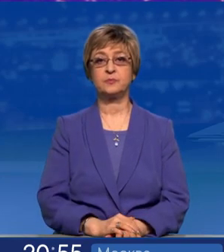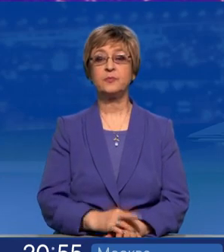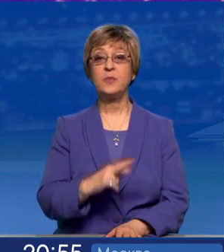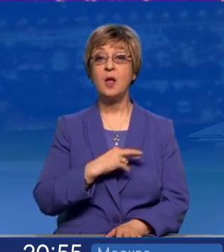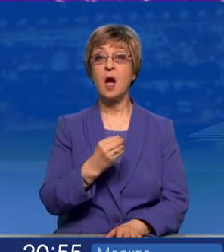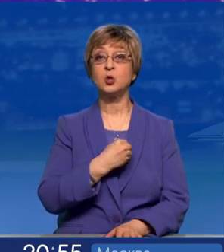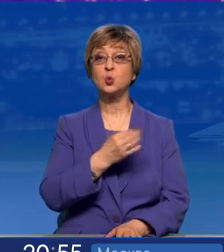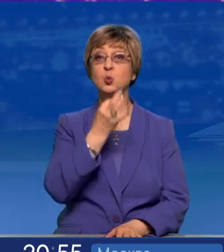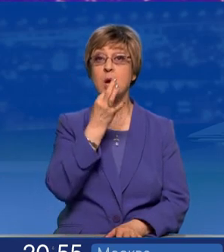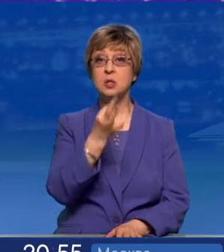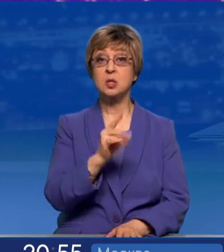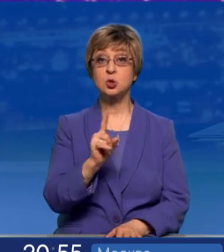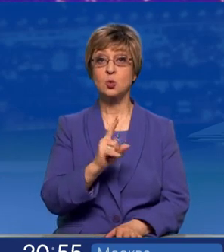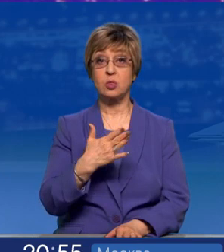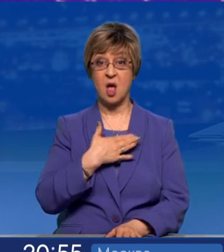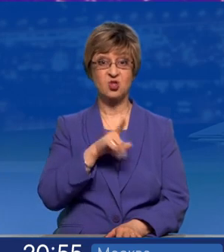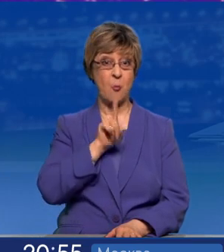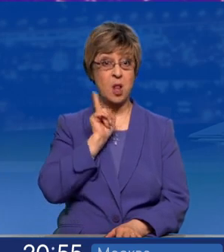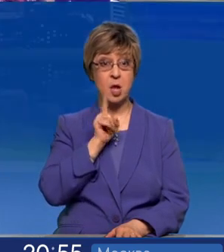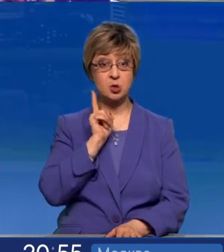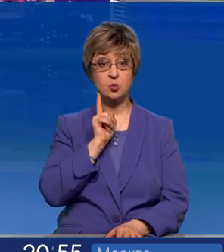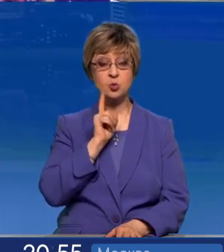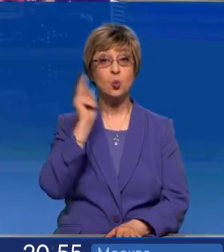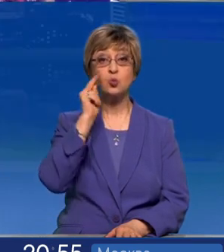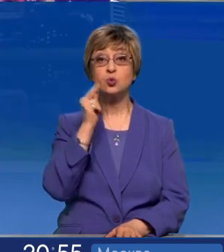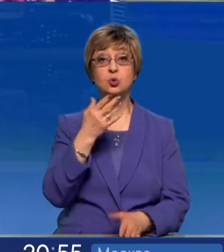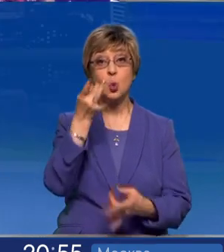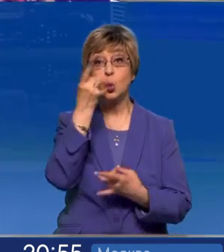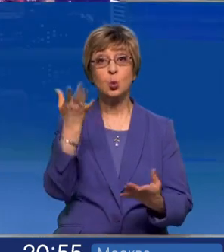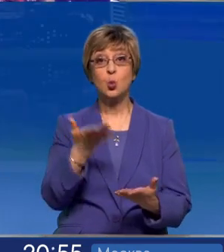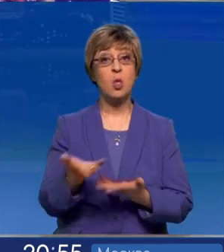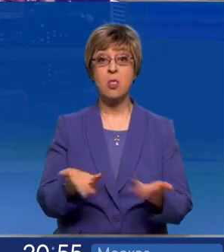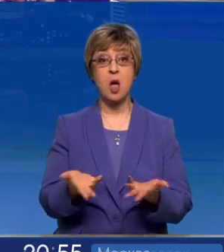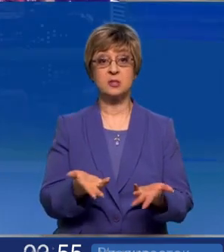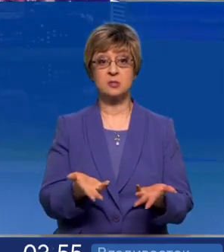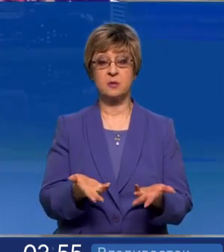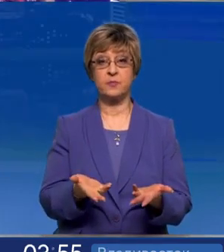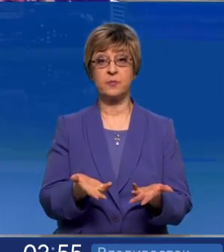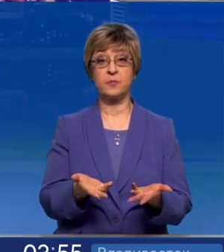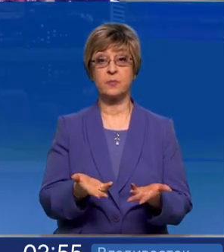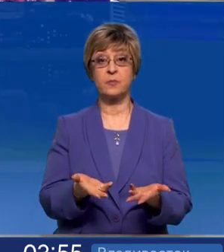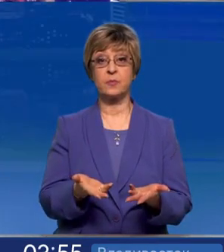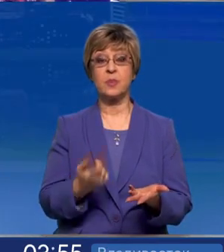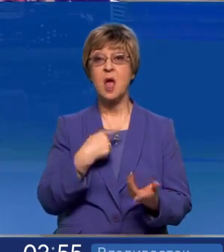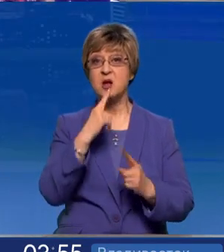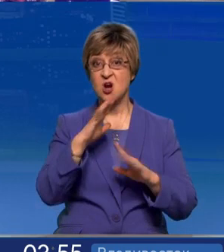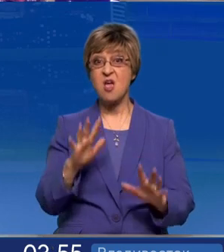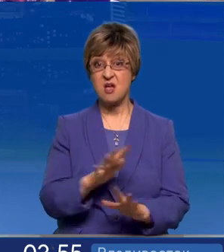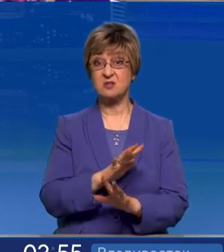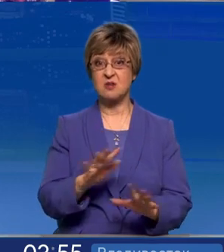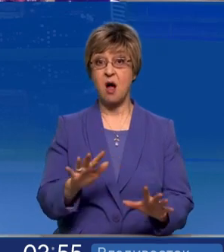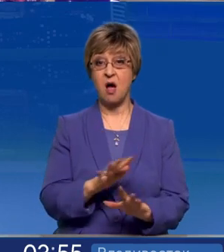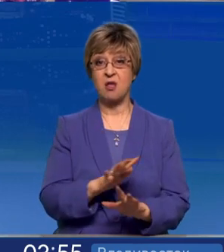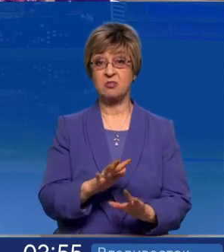сказать, что нашей молодежи негде учиться культуре, потому что эстрада наша, ну, извините,